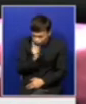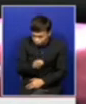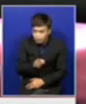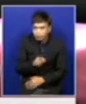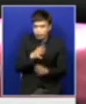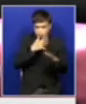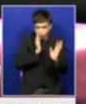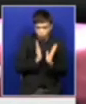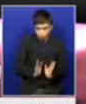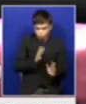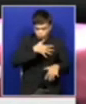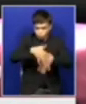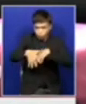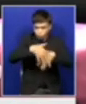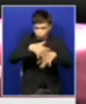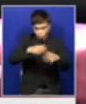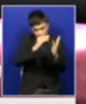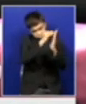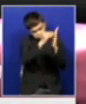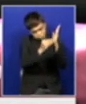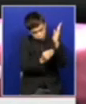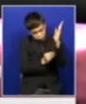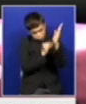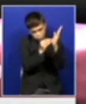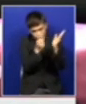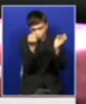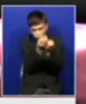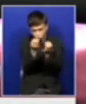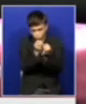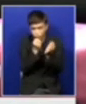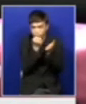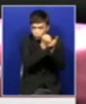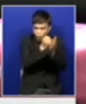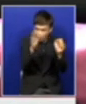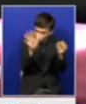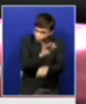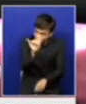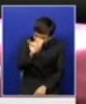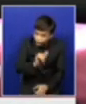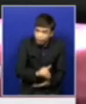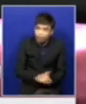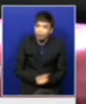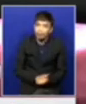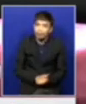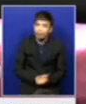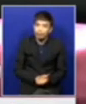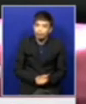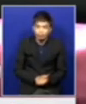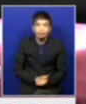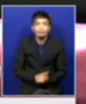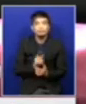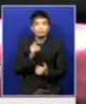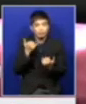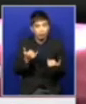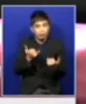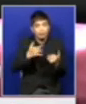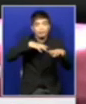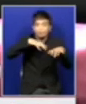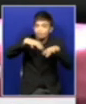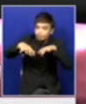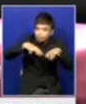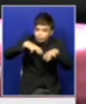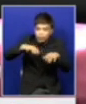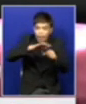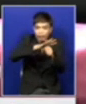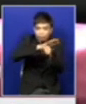นยังมีอยู่ทุกหย่อมหญ้าค่ะท่านประธานที่เคารพคะการบริหารจัดการในสถานการณ์โควิด-19